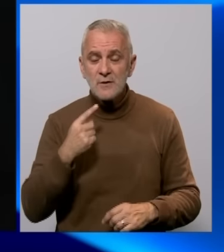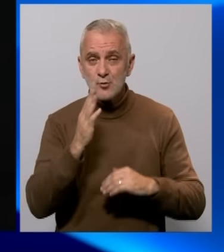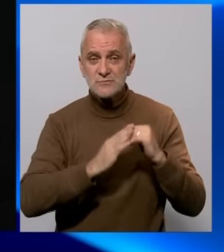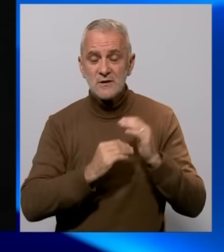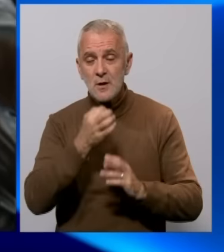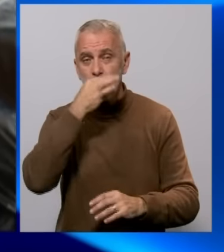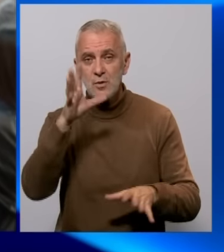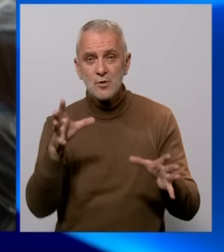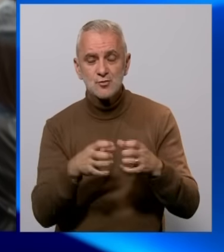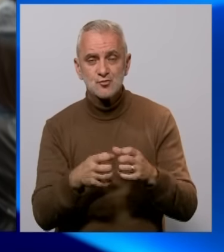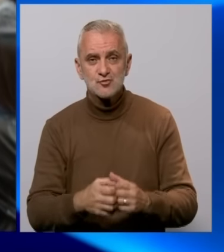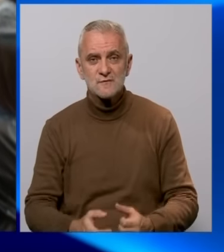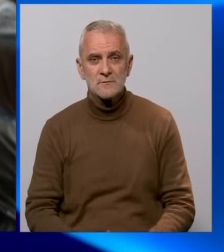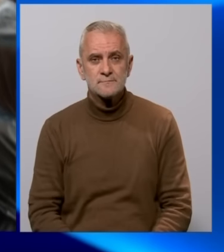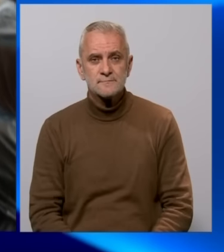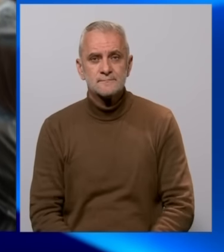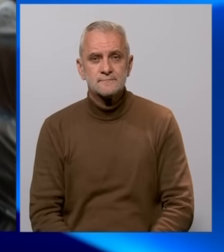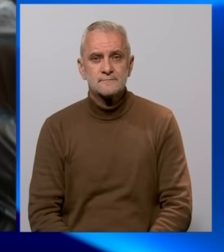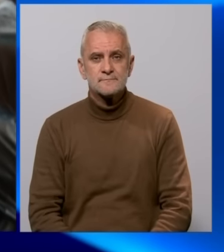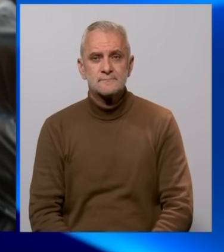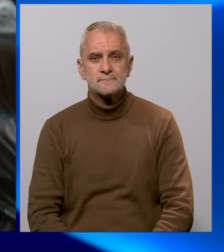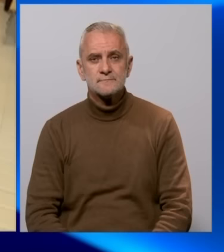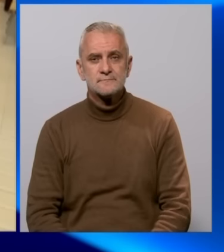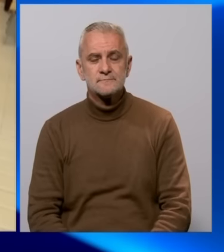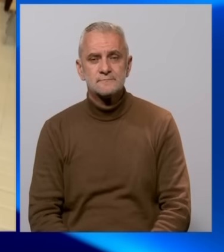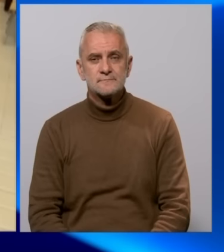u izgradnji boljeg društva.